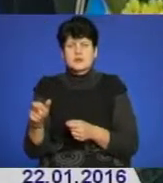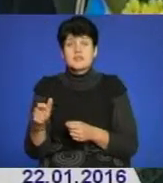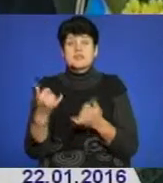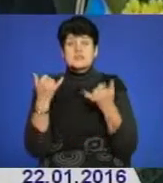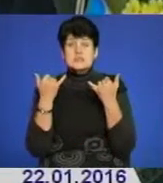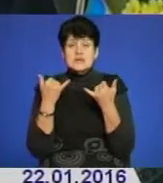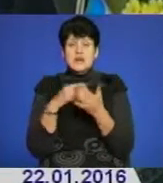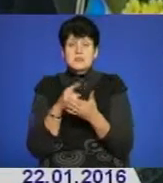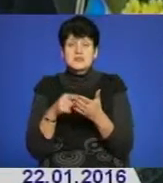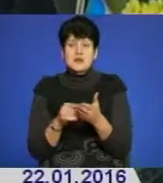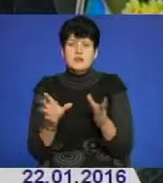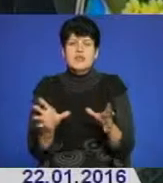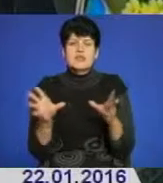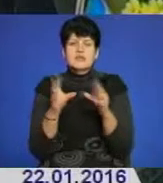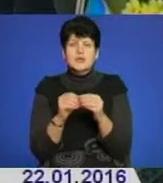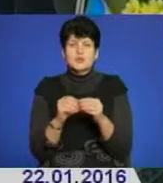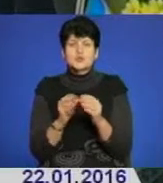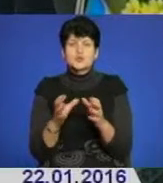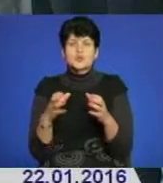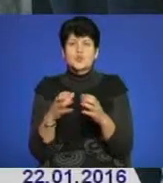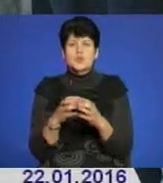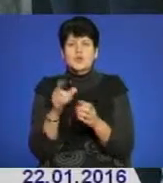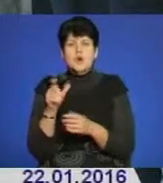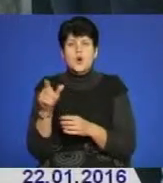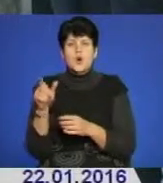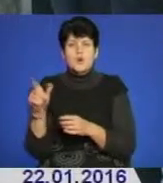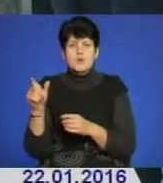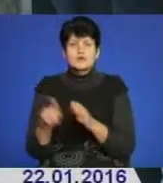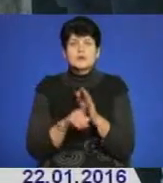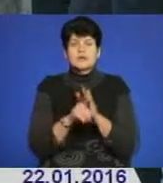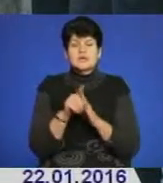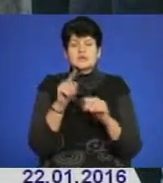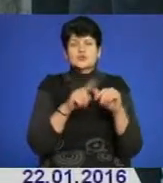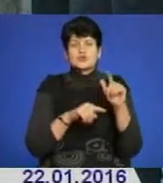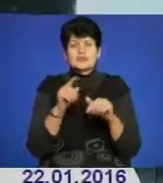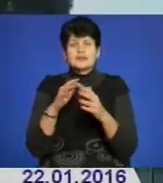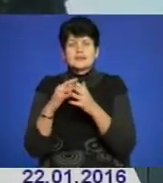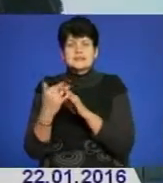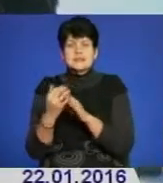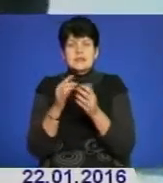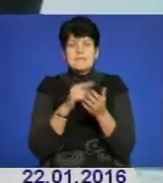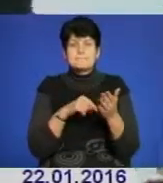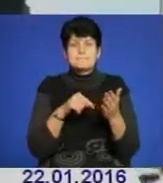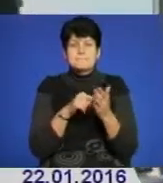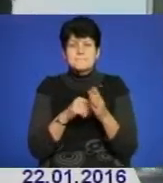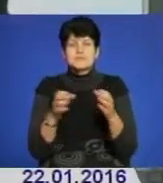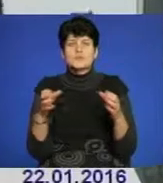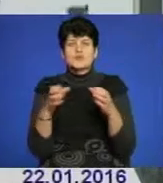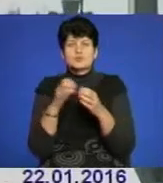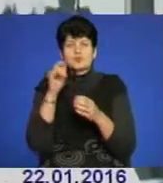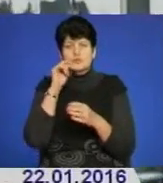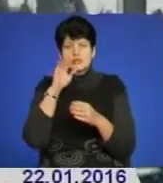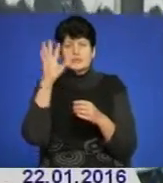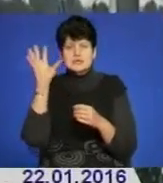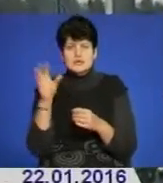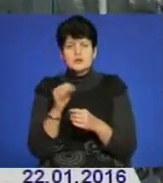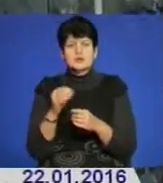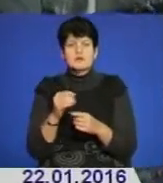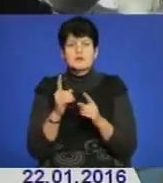зараз питання єдності, згуртування громади, починаючи з родини, села, міста, до Соборності України загалом особливо